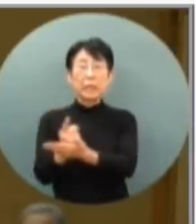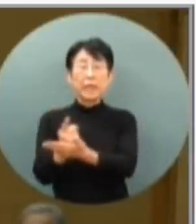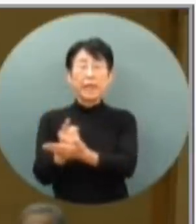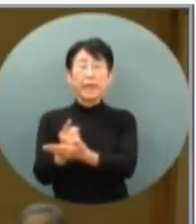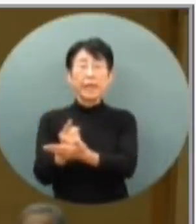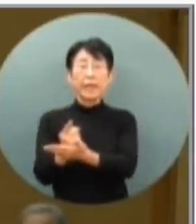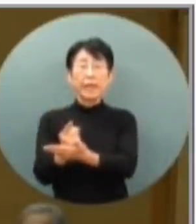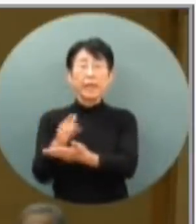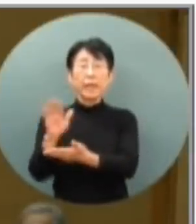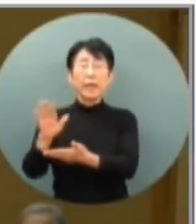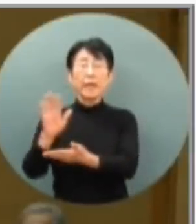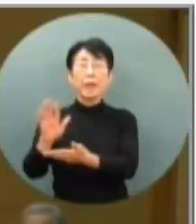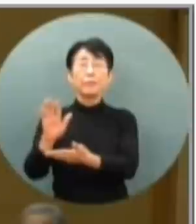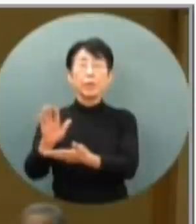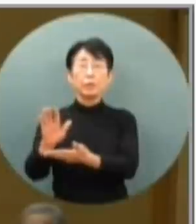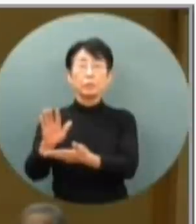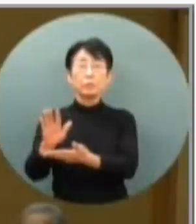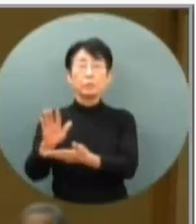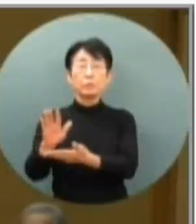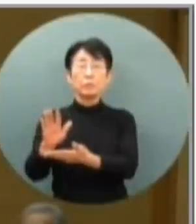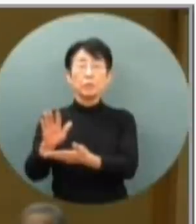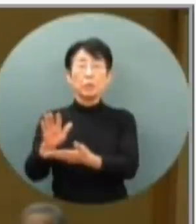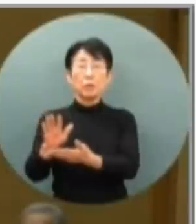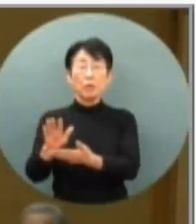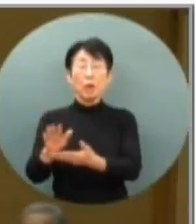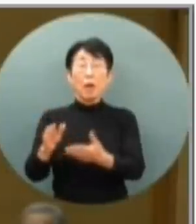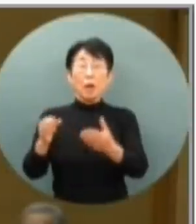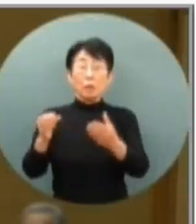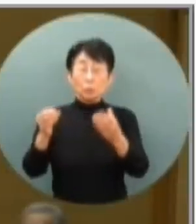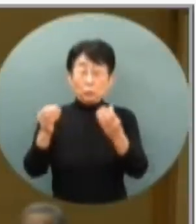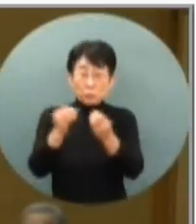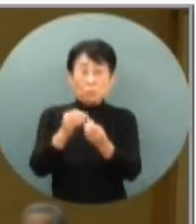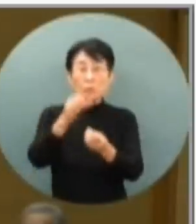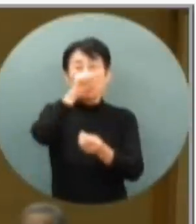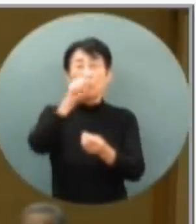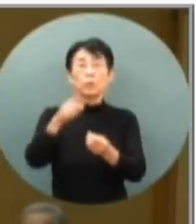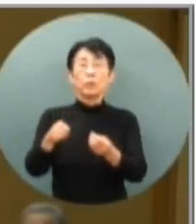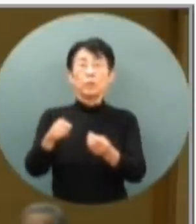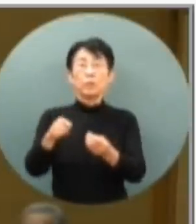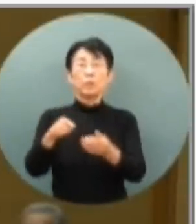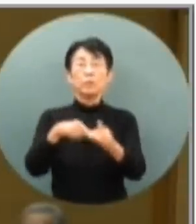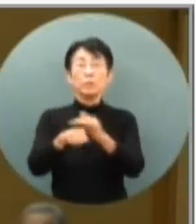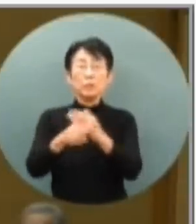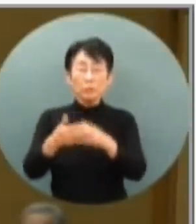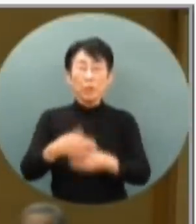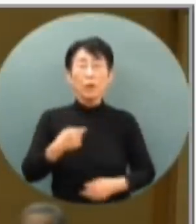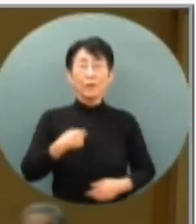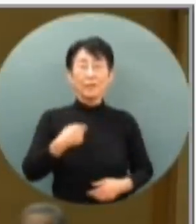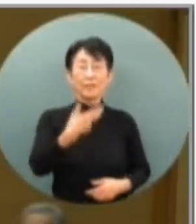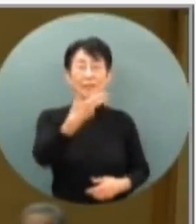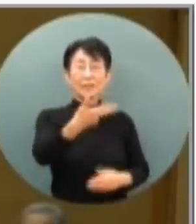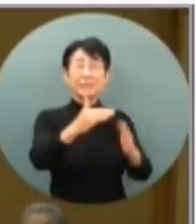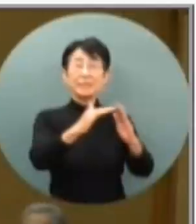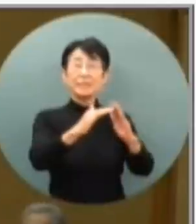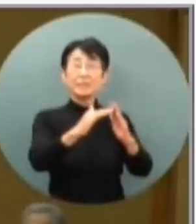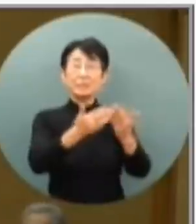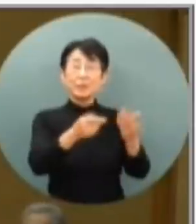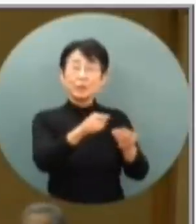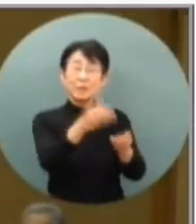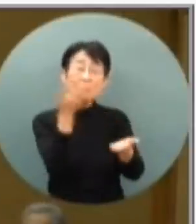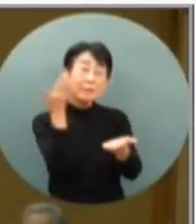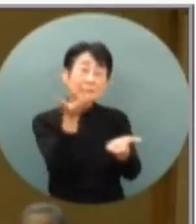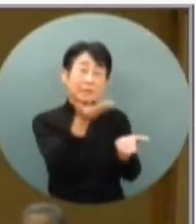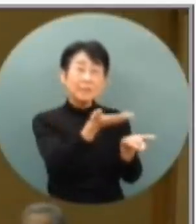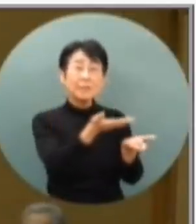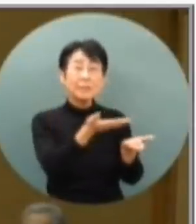ればちょうどいいのかなというふうに逆に思ってます。私が市町での方に聞いた中では